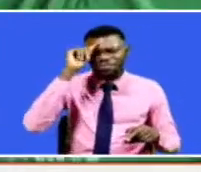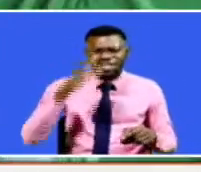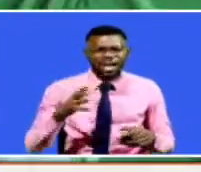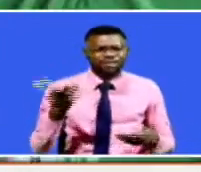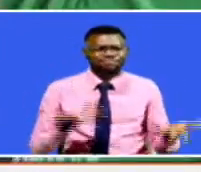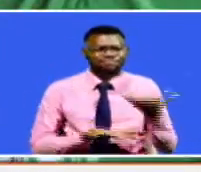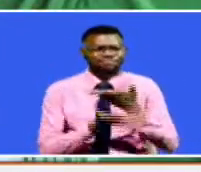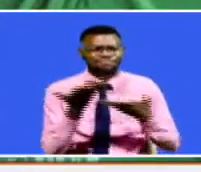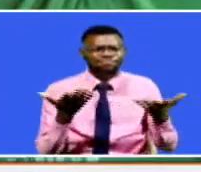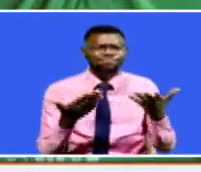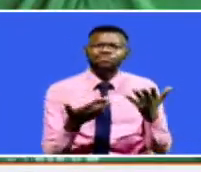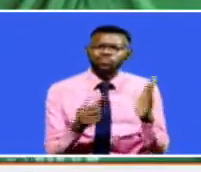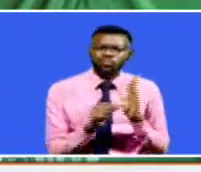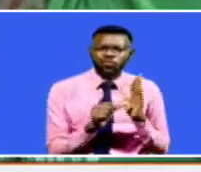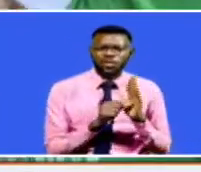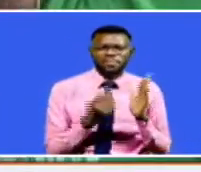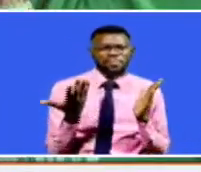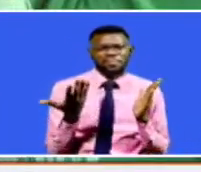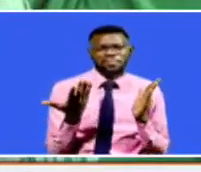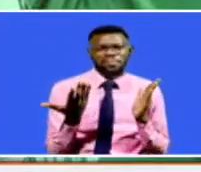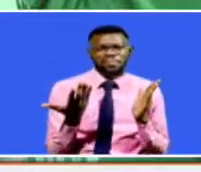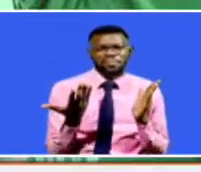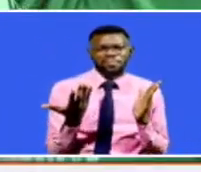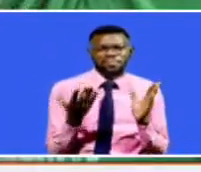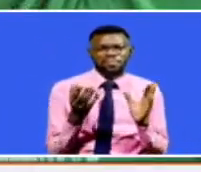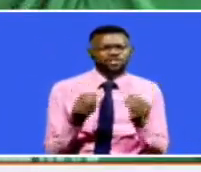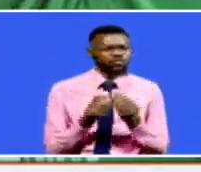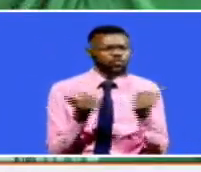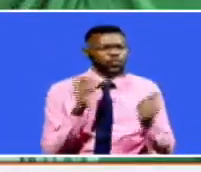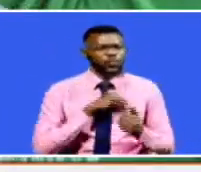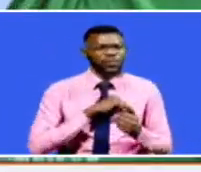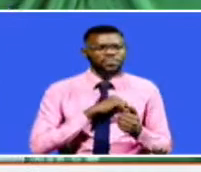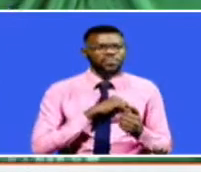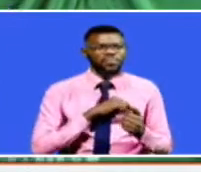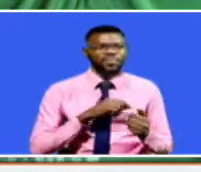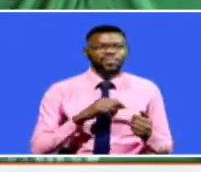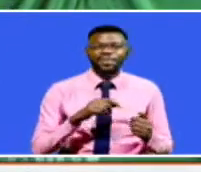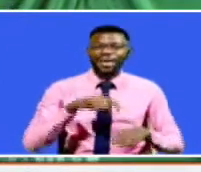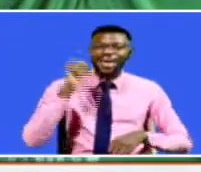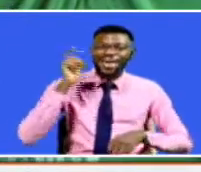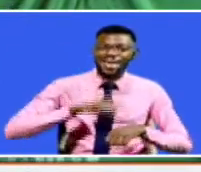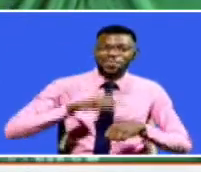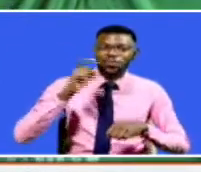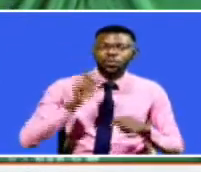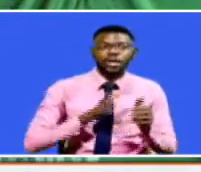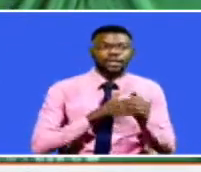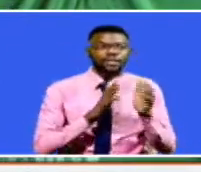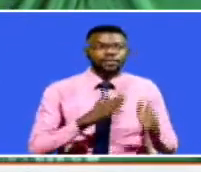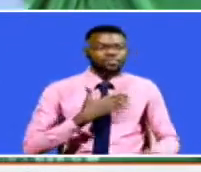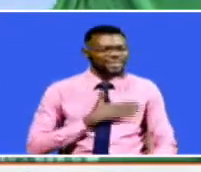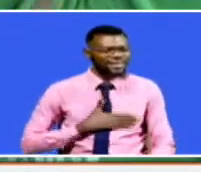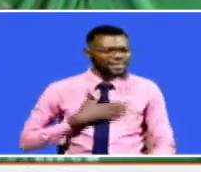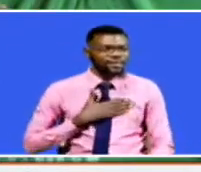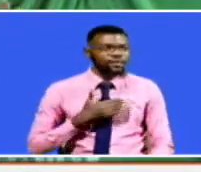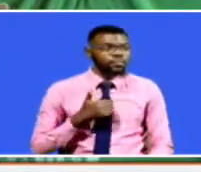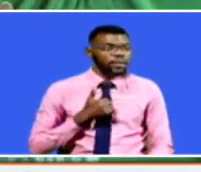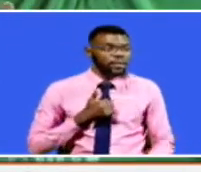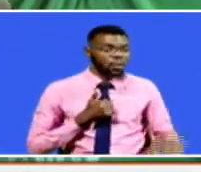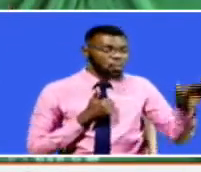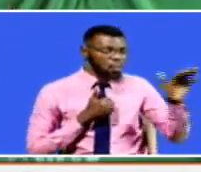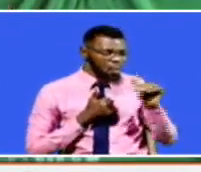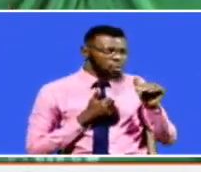tumesikizana, tumepata amani. Kwa hivyo mimi nataka viongozi wa Embu, tafadhali, musitake ni muite kuunganisha